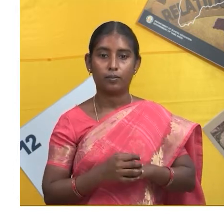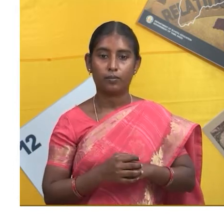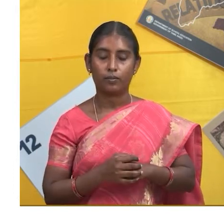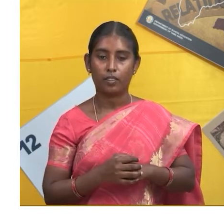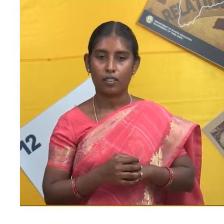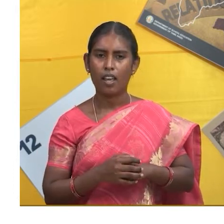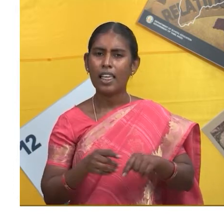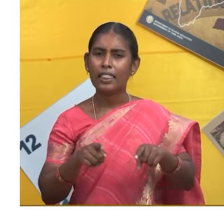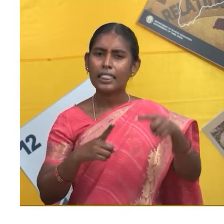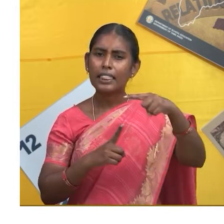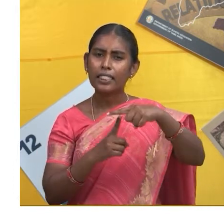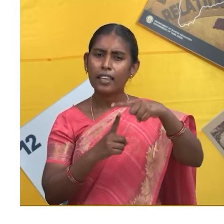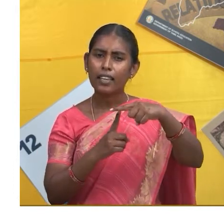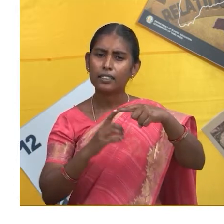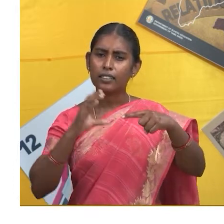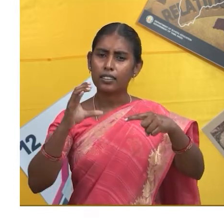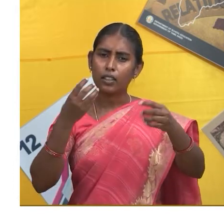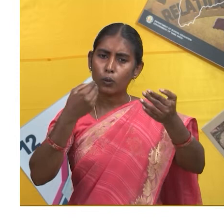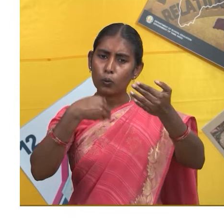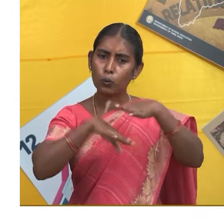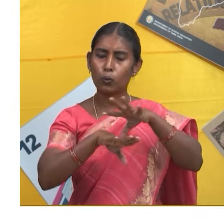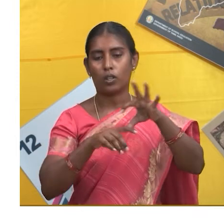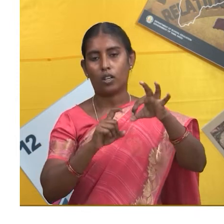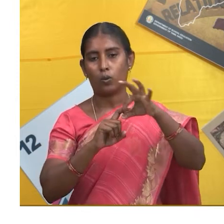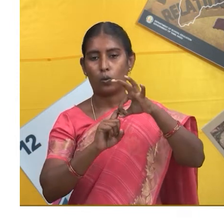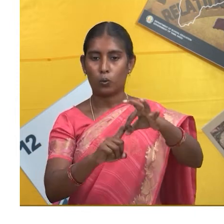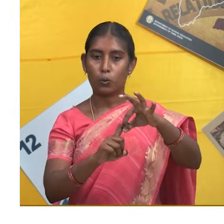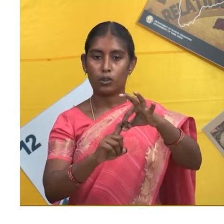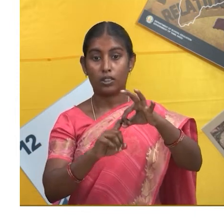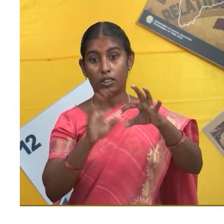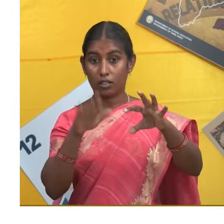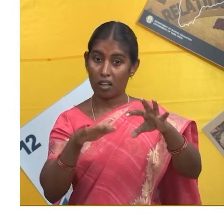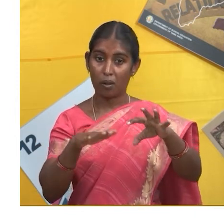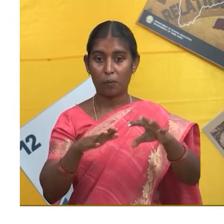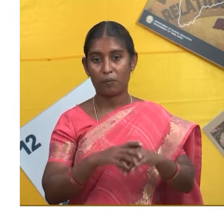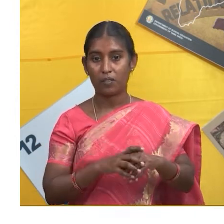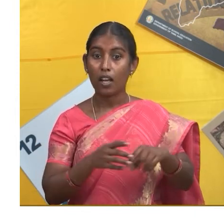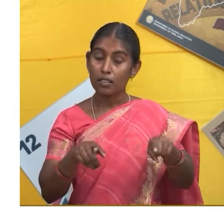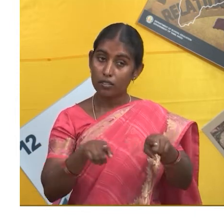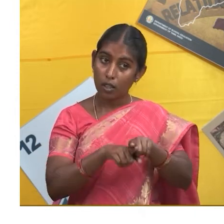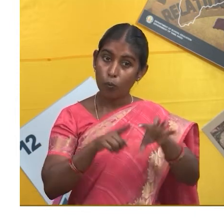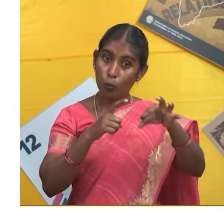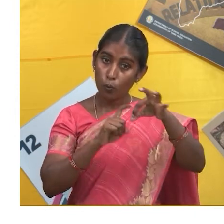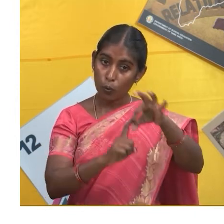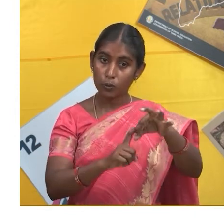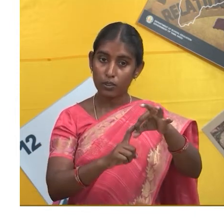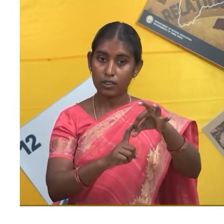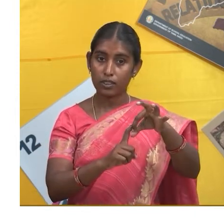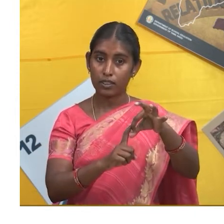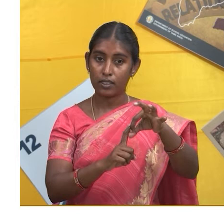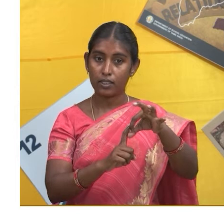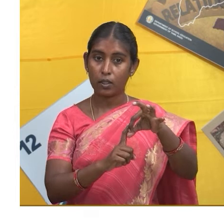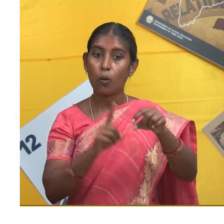தேட்ரத்தில் இருந்து கேல்வி இருக்கு அதில்லும் resultு குடுக்கொண்டும் என்ன குடுத்திருக்காங்க என்ன கேட்டிருக்காங்க தேட்ரத்தில் பாருங்களே